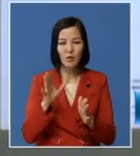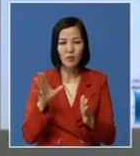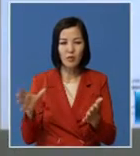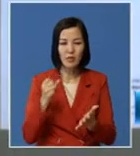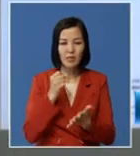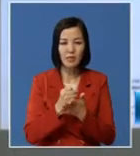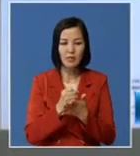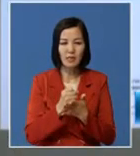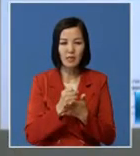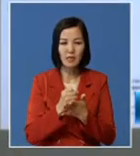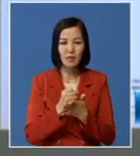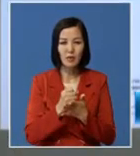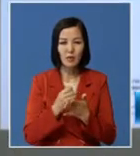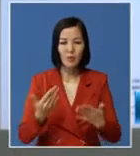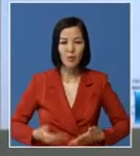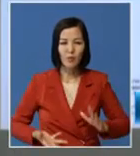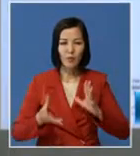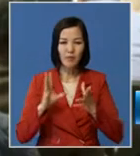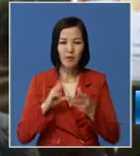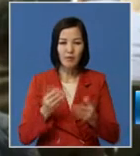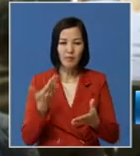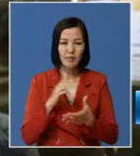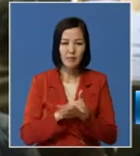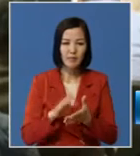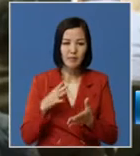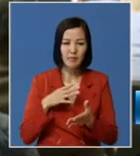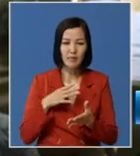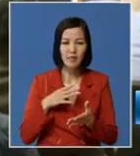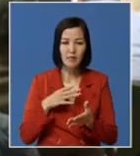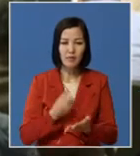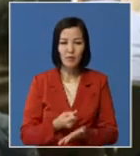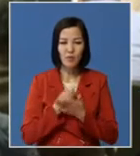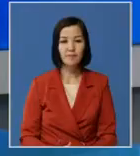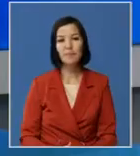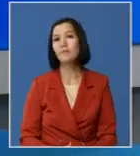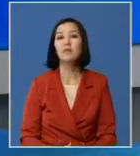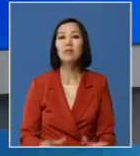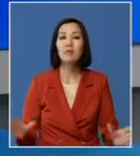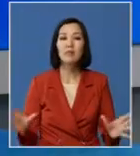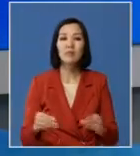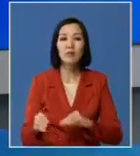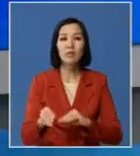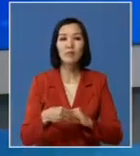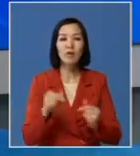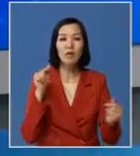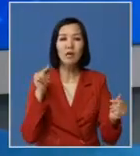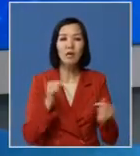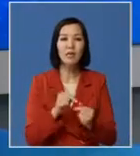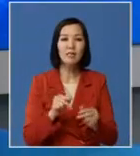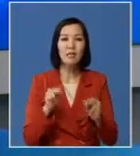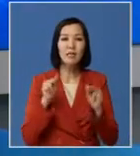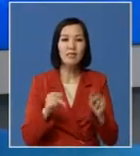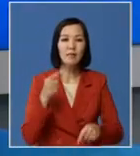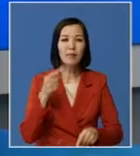міне кеңесімен өмірбаянымен таныстық, соны біз қолдауға келіп отырмыз. Сыбайлас жемқорлыққа қарсы